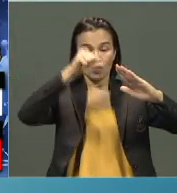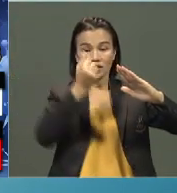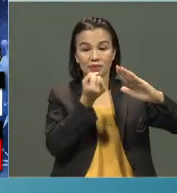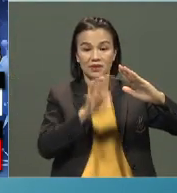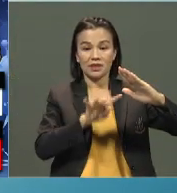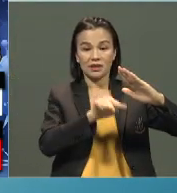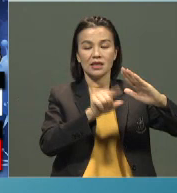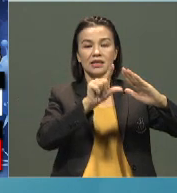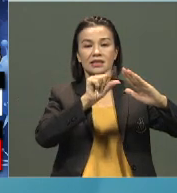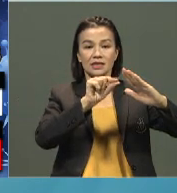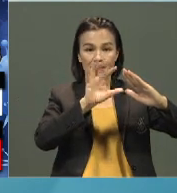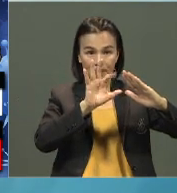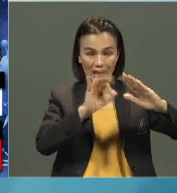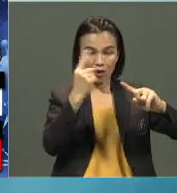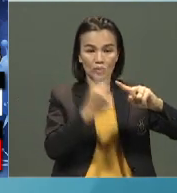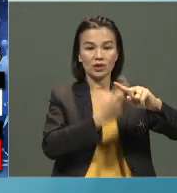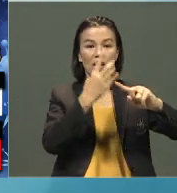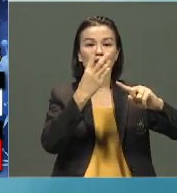ปีนะครับอาชีพรับจ้างก็เดินทางเข้ามานะครับในการอะอยู่ที่เซก็ดันทีนะครับเข้ามาจากประเทศคูเวตวันที่29